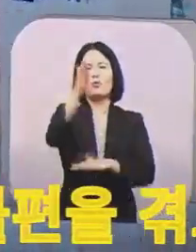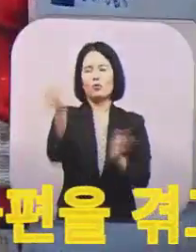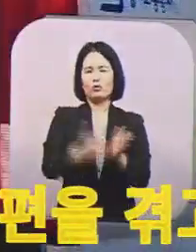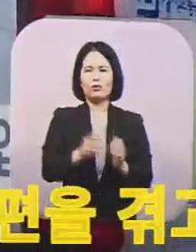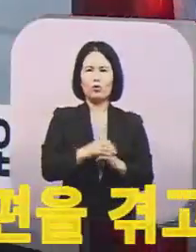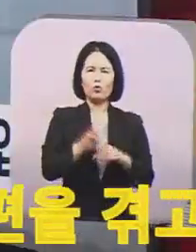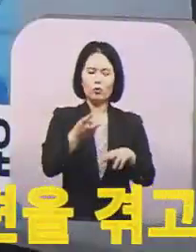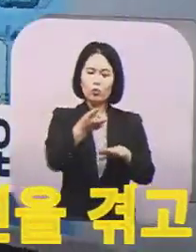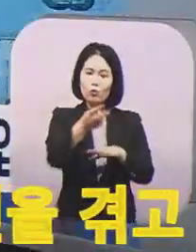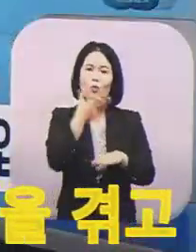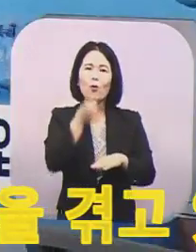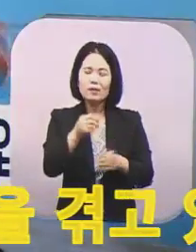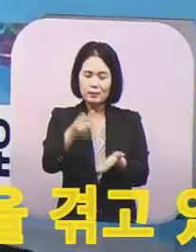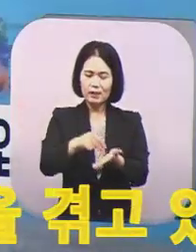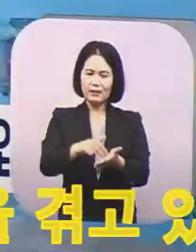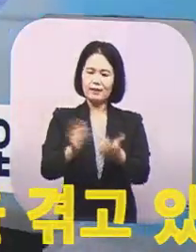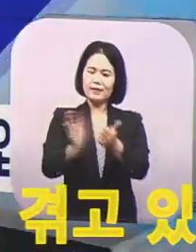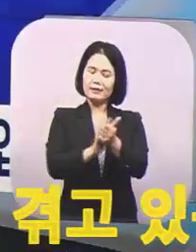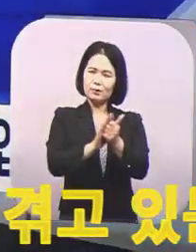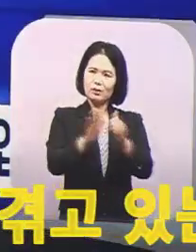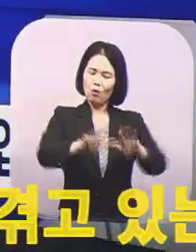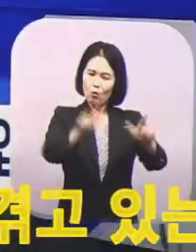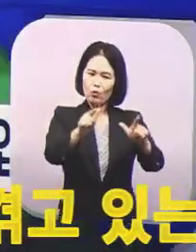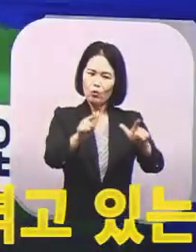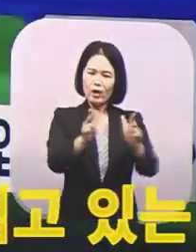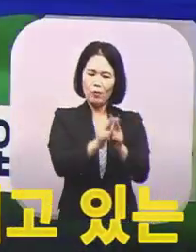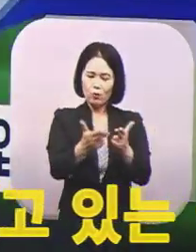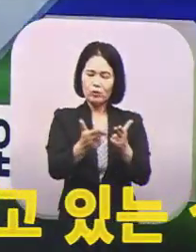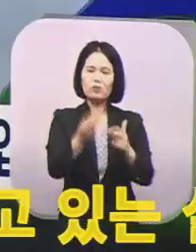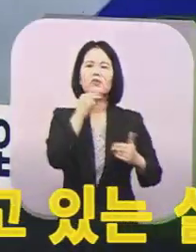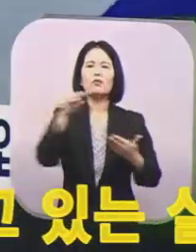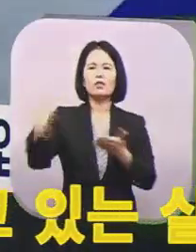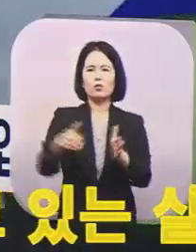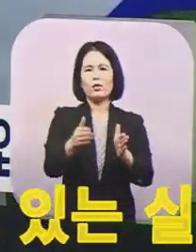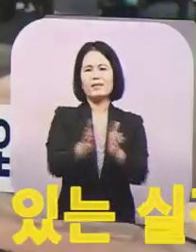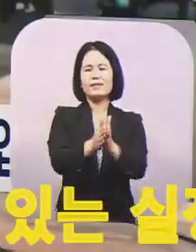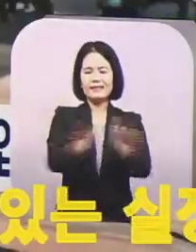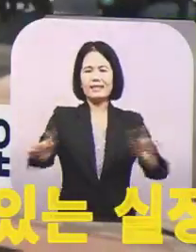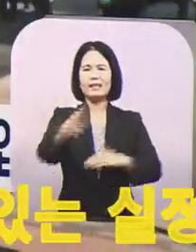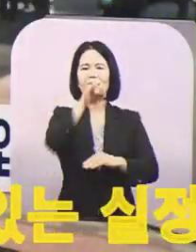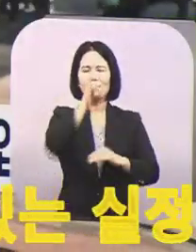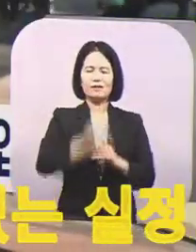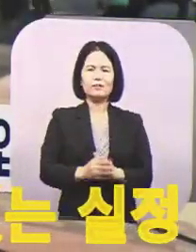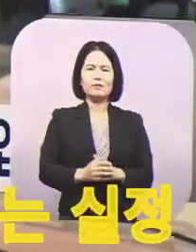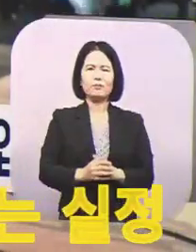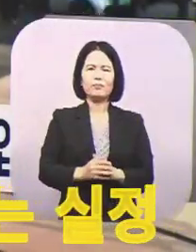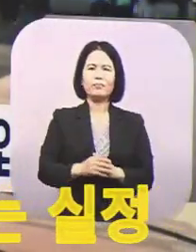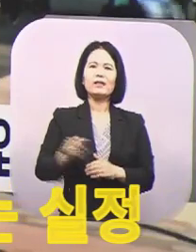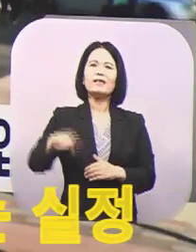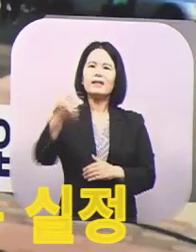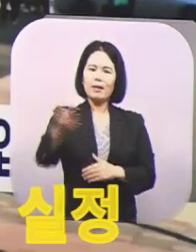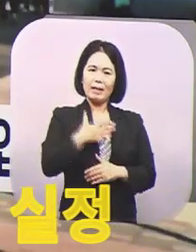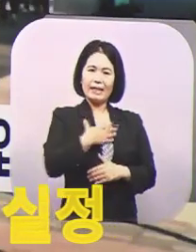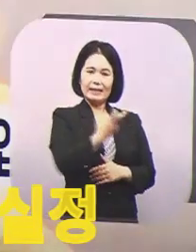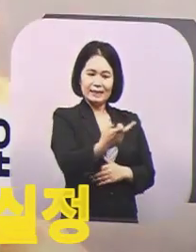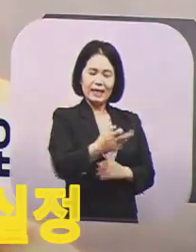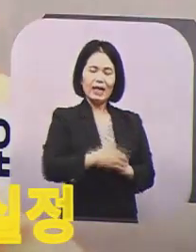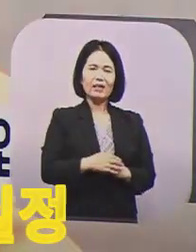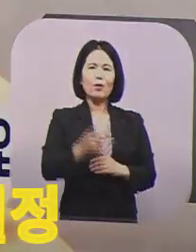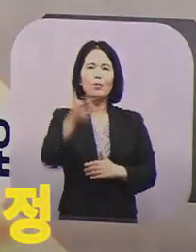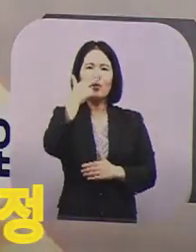교통복지 차원의 이 서비스가 올해 본격적으로 경기도에 보급됩니다. 다음 달 안산을 시작으로